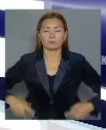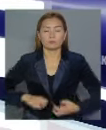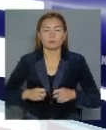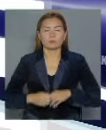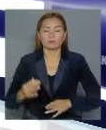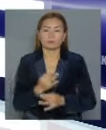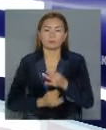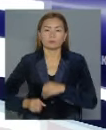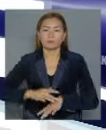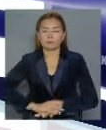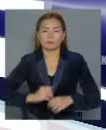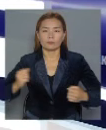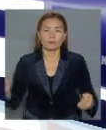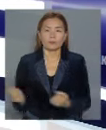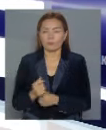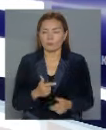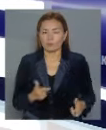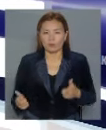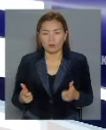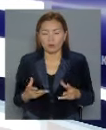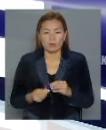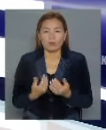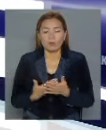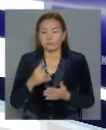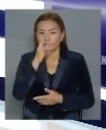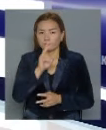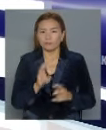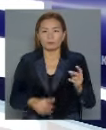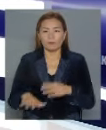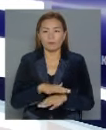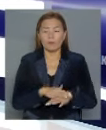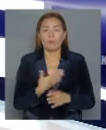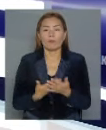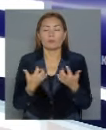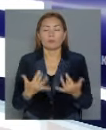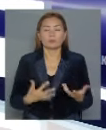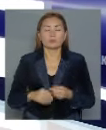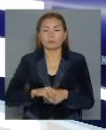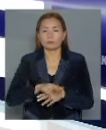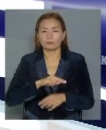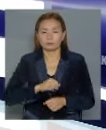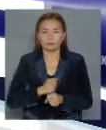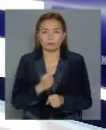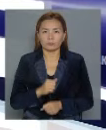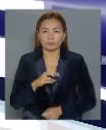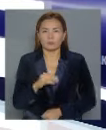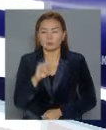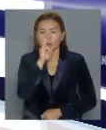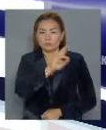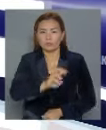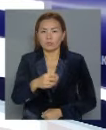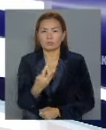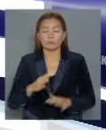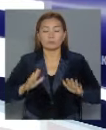нысандарды аралап, қаржылай қолдау көрсетуге ниетті. Мәселен, мұнай өңдейтін зауыттардың керек жарағымен қамтамасыз ететін Атырау Нефтемаш өндіріс